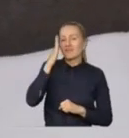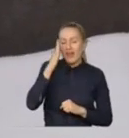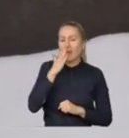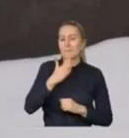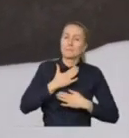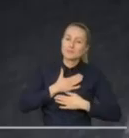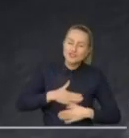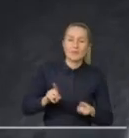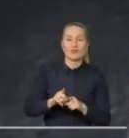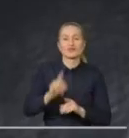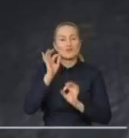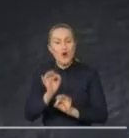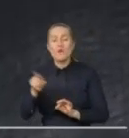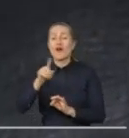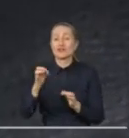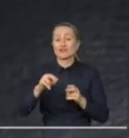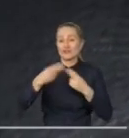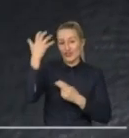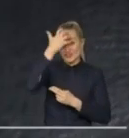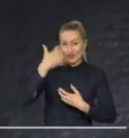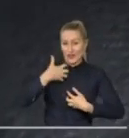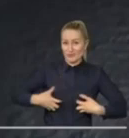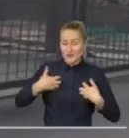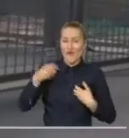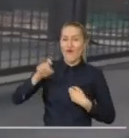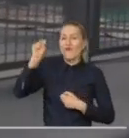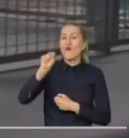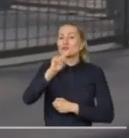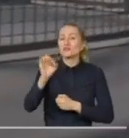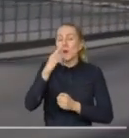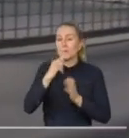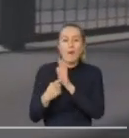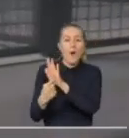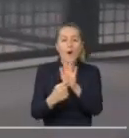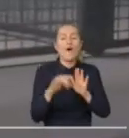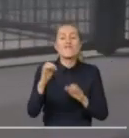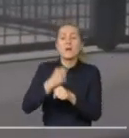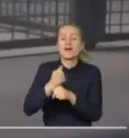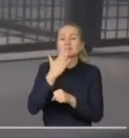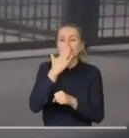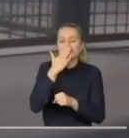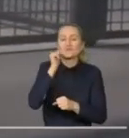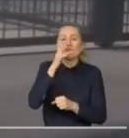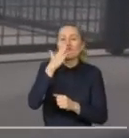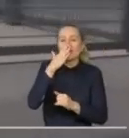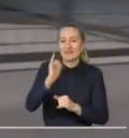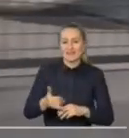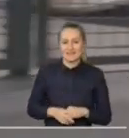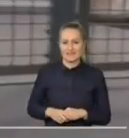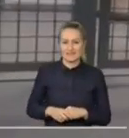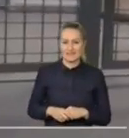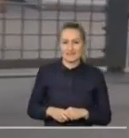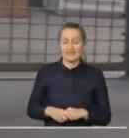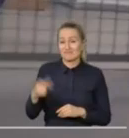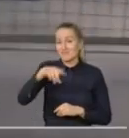W Światowym Dniu Dzikiej Przyrody pracownicy wrocławskiego zoo z dziką rozkoszą pokazali, jak wygląda ich praca. Chodźcie, chodźcie szybciutko.